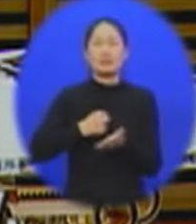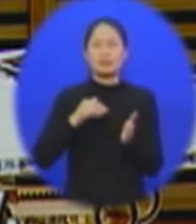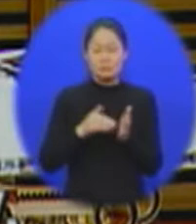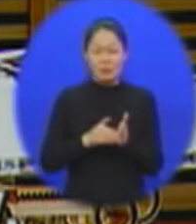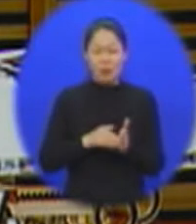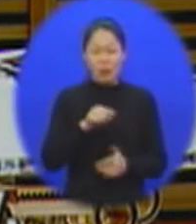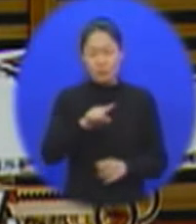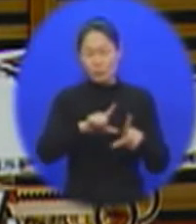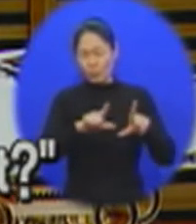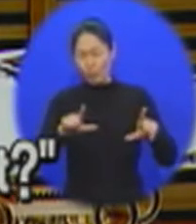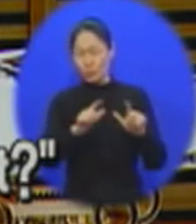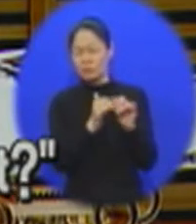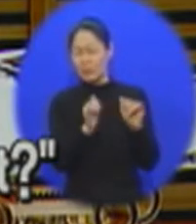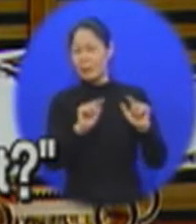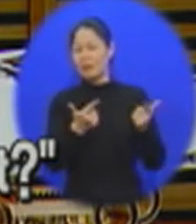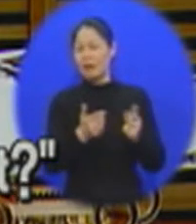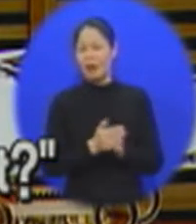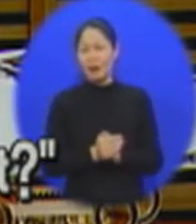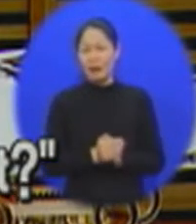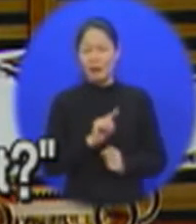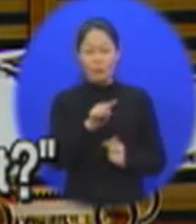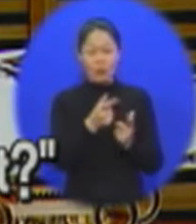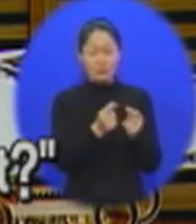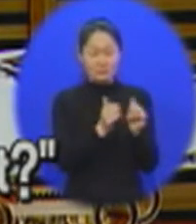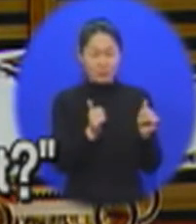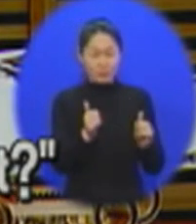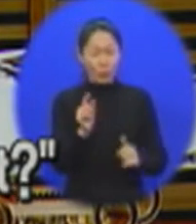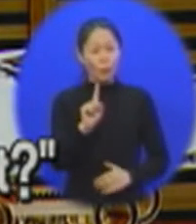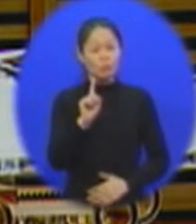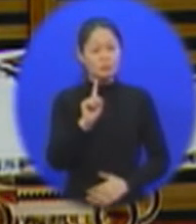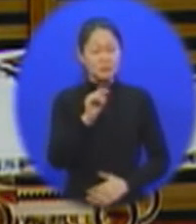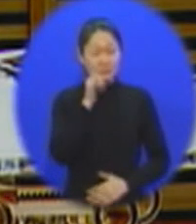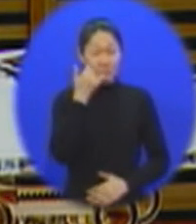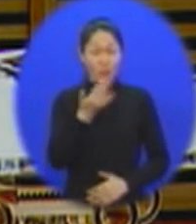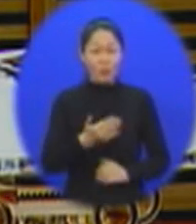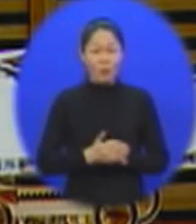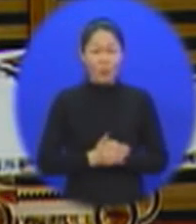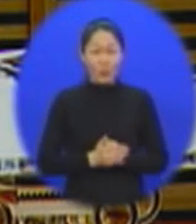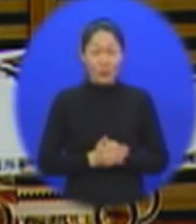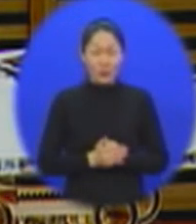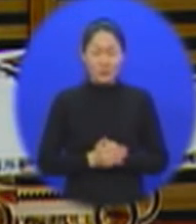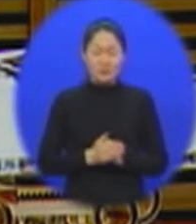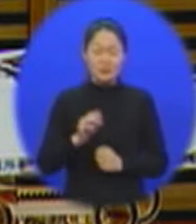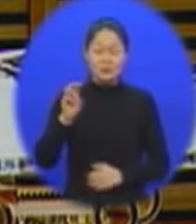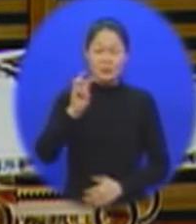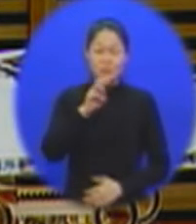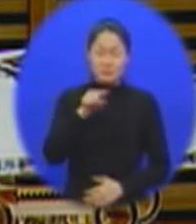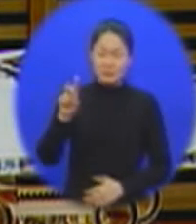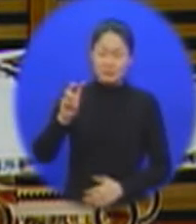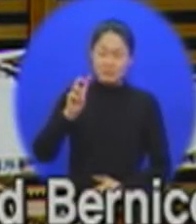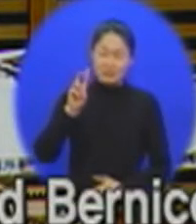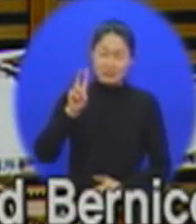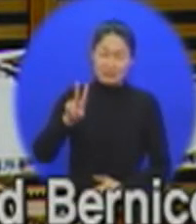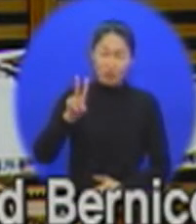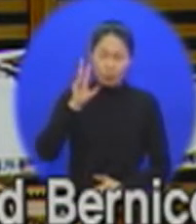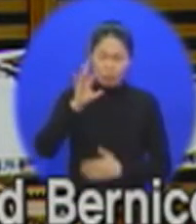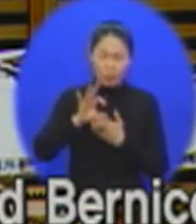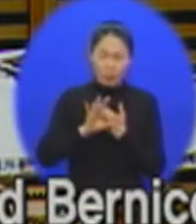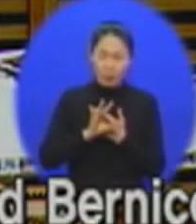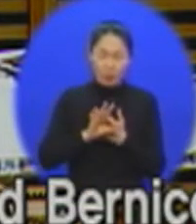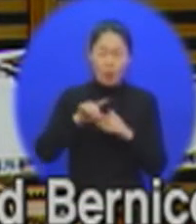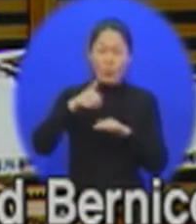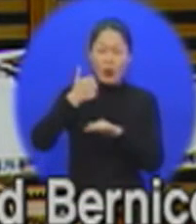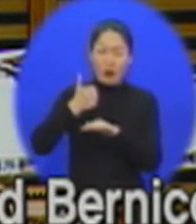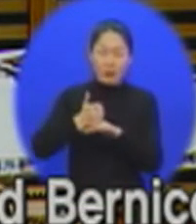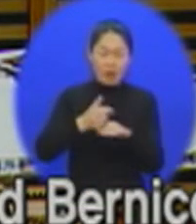보통 사람이 아니라 어떻게 저런 사람이 있어 3 10절에서 32절 까지 보면 왕과 총독과